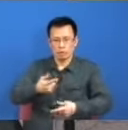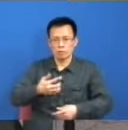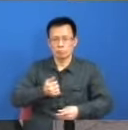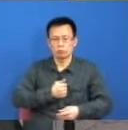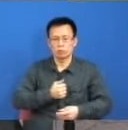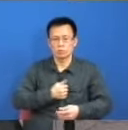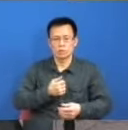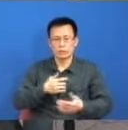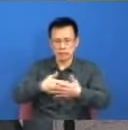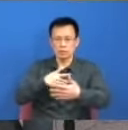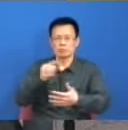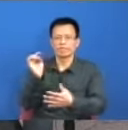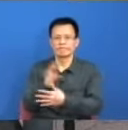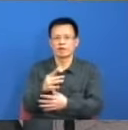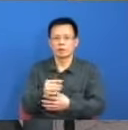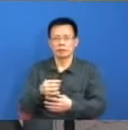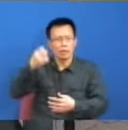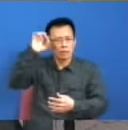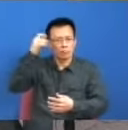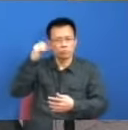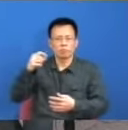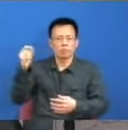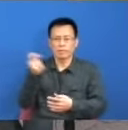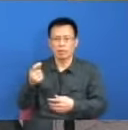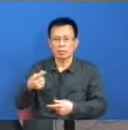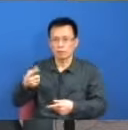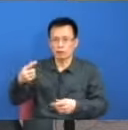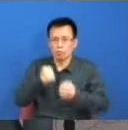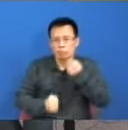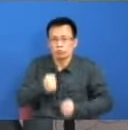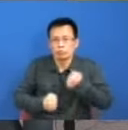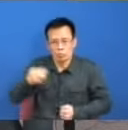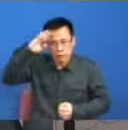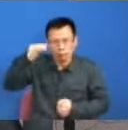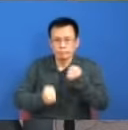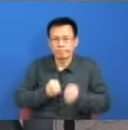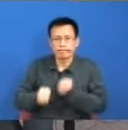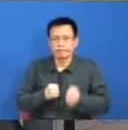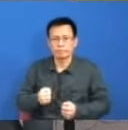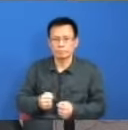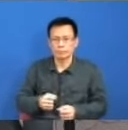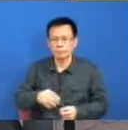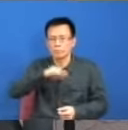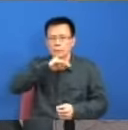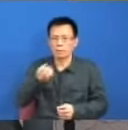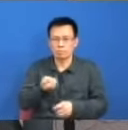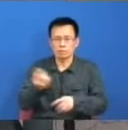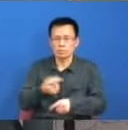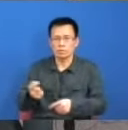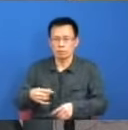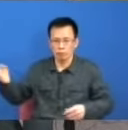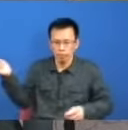街嗰邊增援咋。成架差人喺雪重街邊跑過嚟嘅，然之後就 set up 咗定之後就即刻撞咗埋嚟